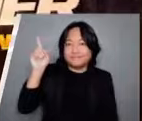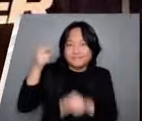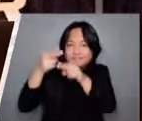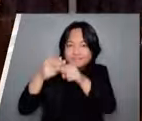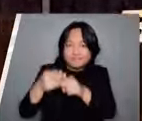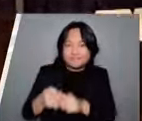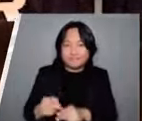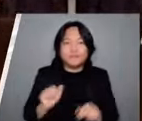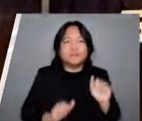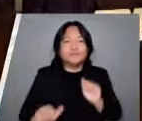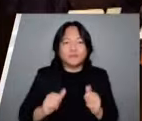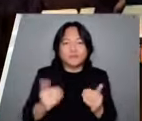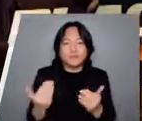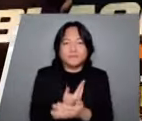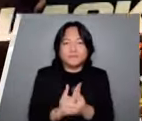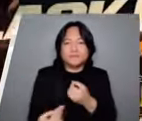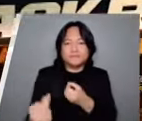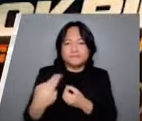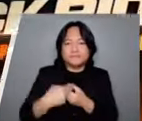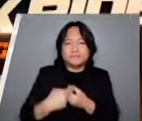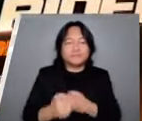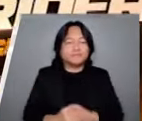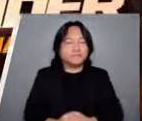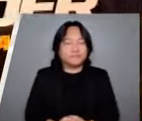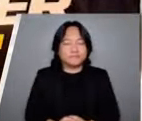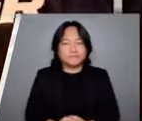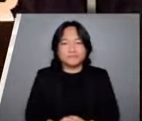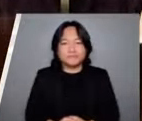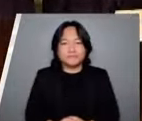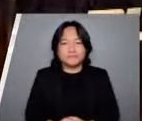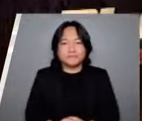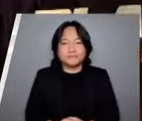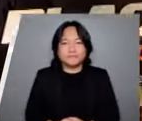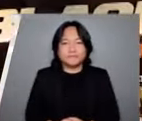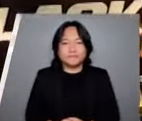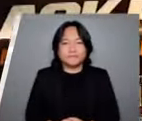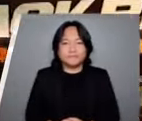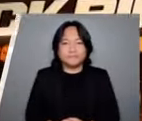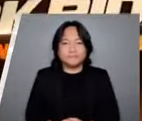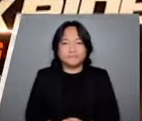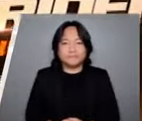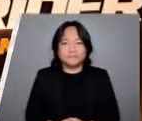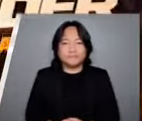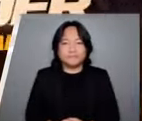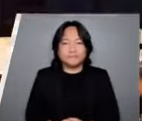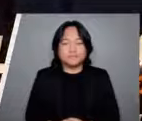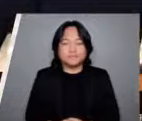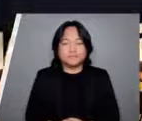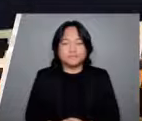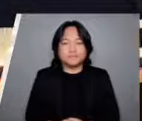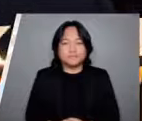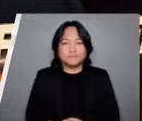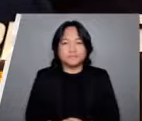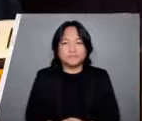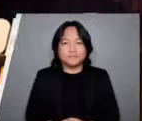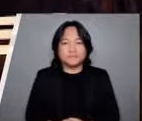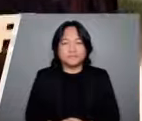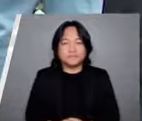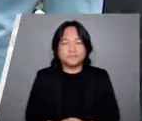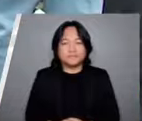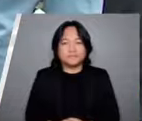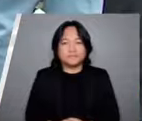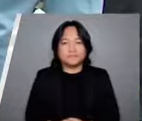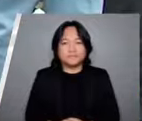BJ Forbes, Epi Quizon, Madam Inuts, William Lorenzo, Yul Servo at Matet De